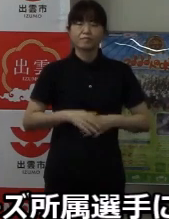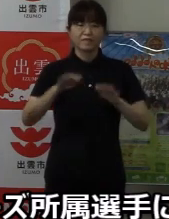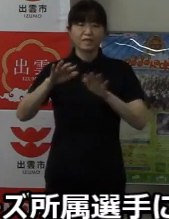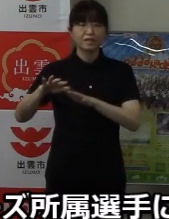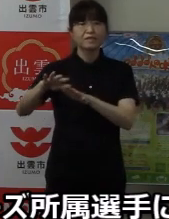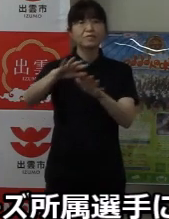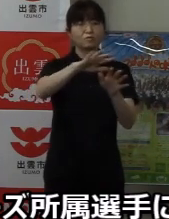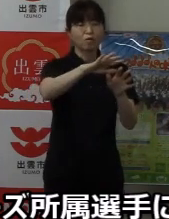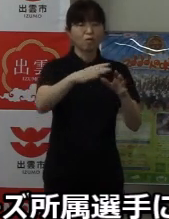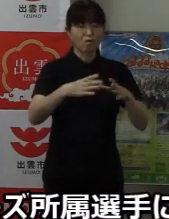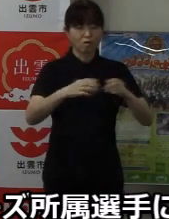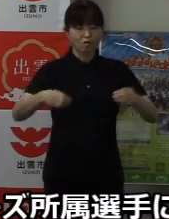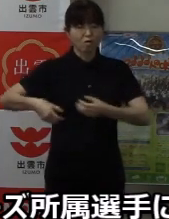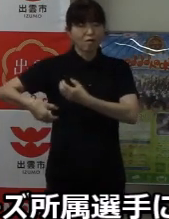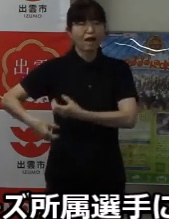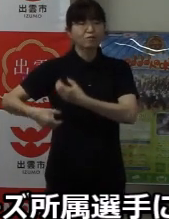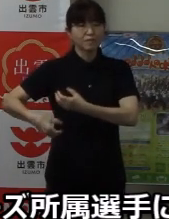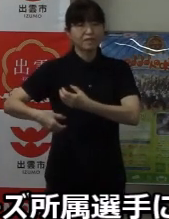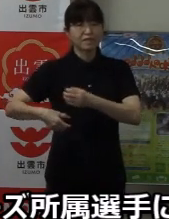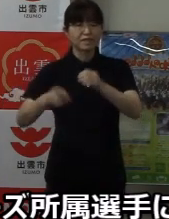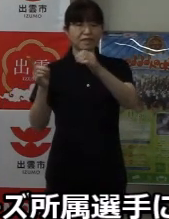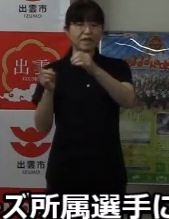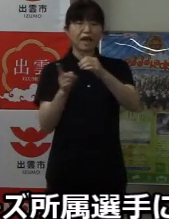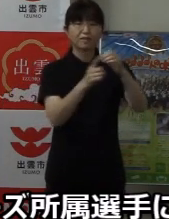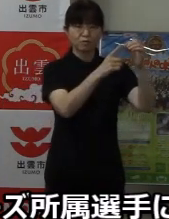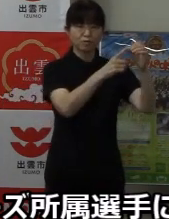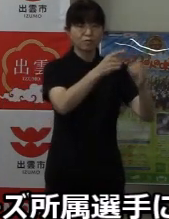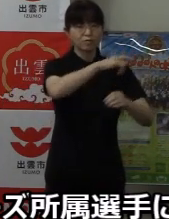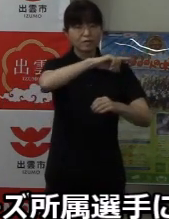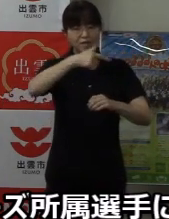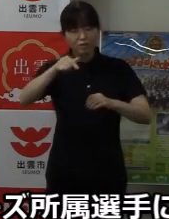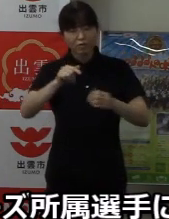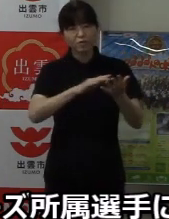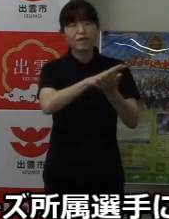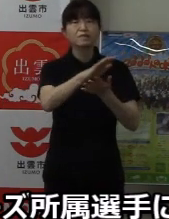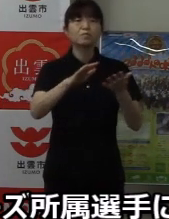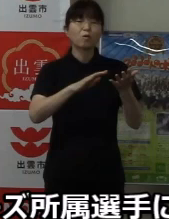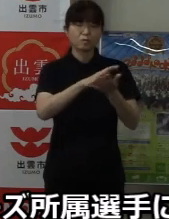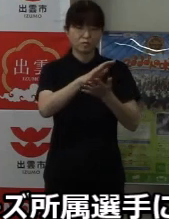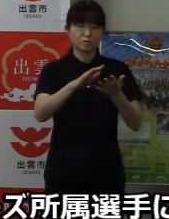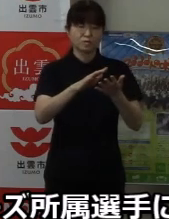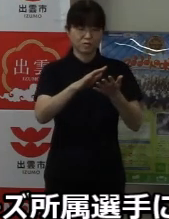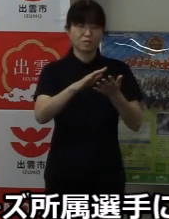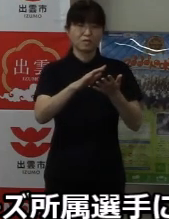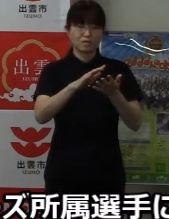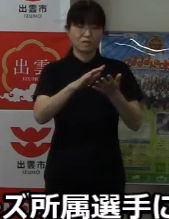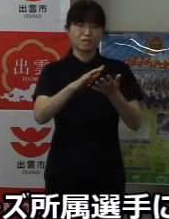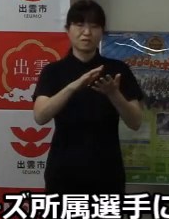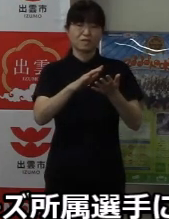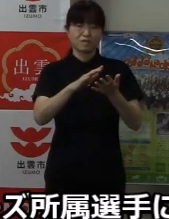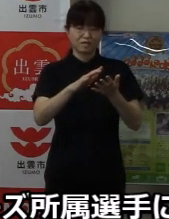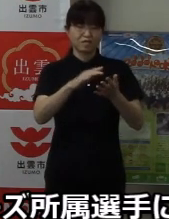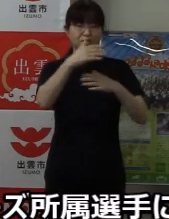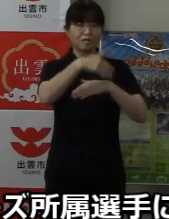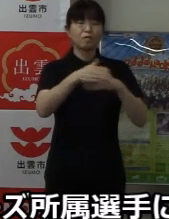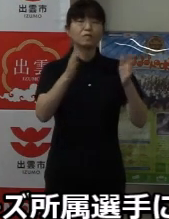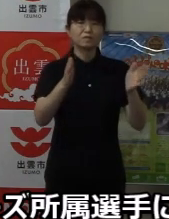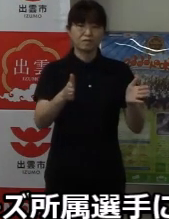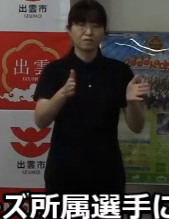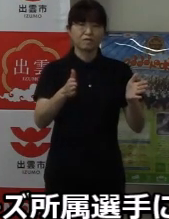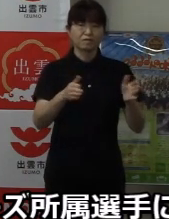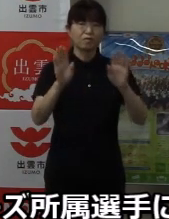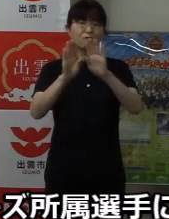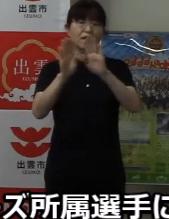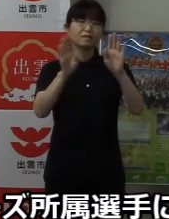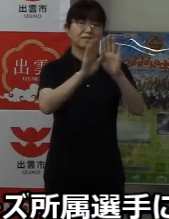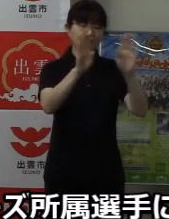陸上やラグビーや野球、それぞれのスポーツにおいてもこのようなスポーツ教室を開